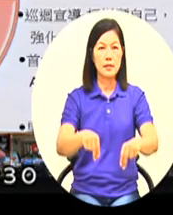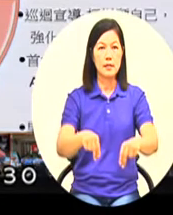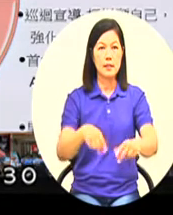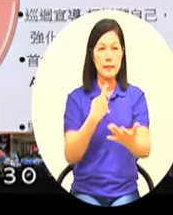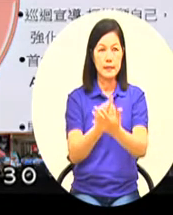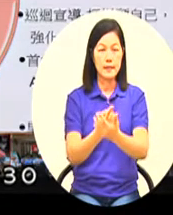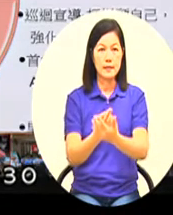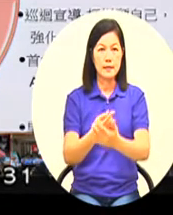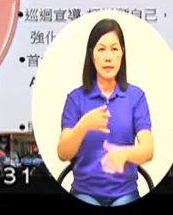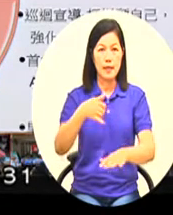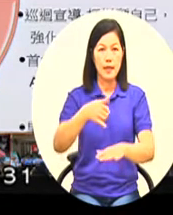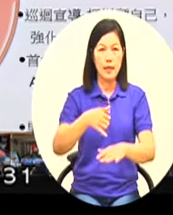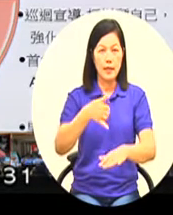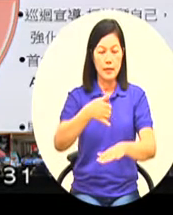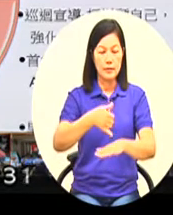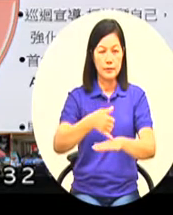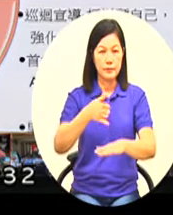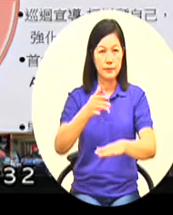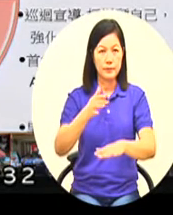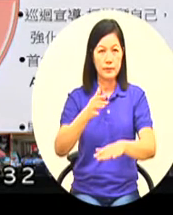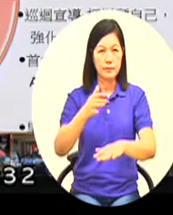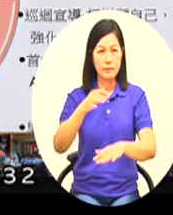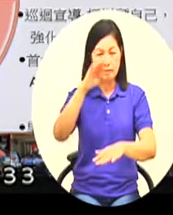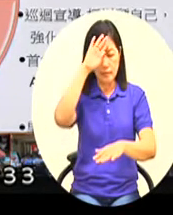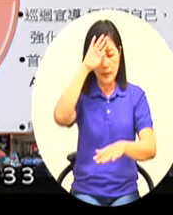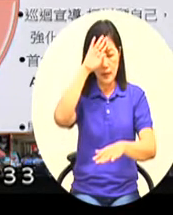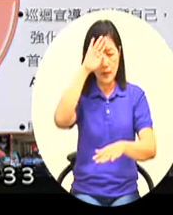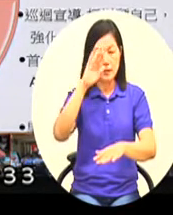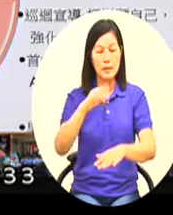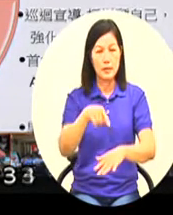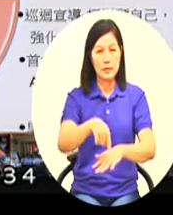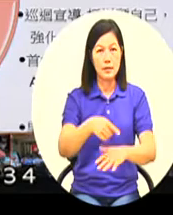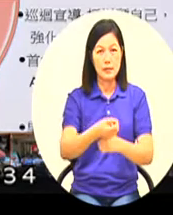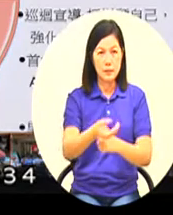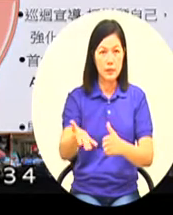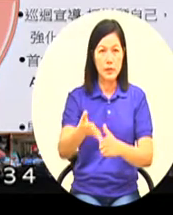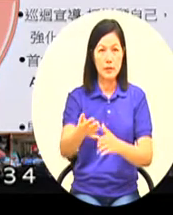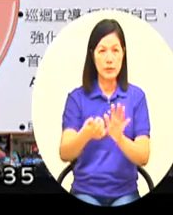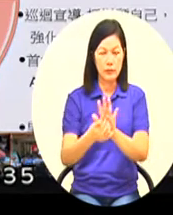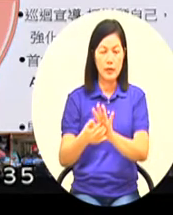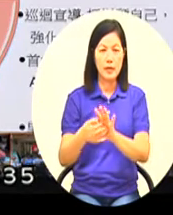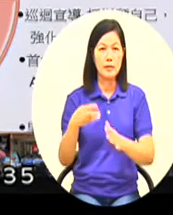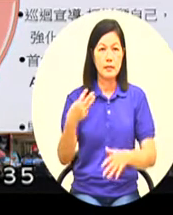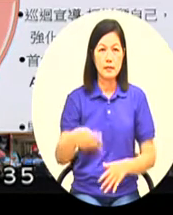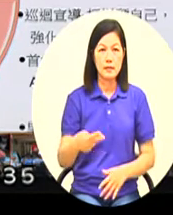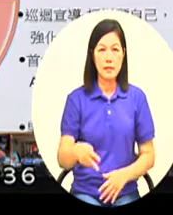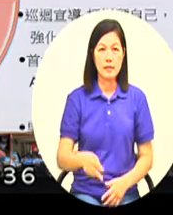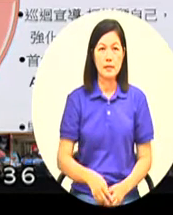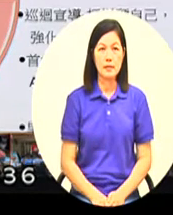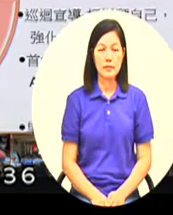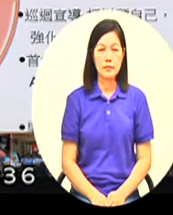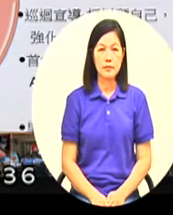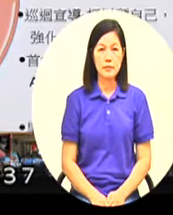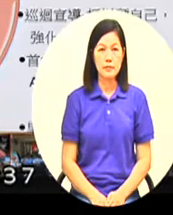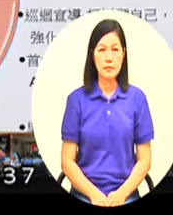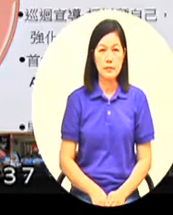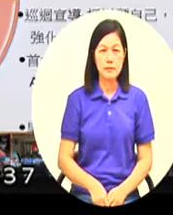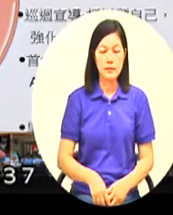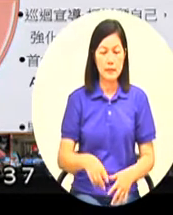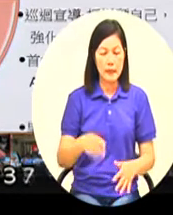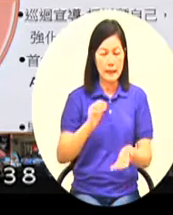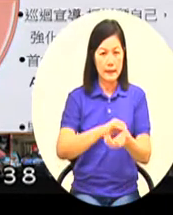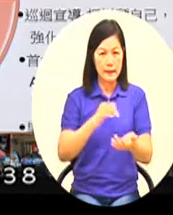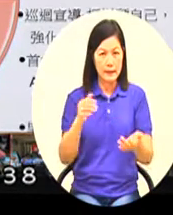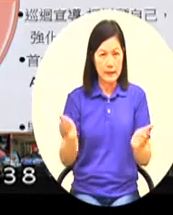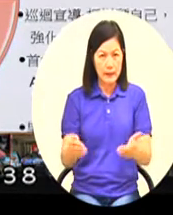合式医疗照护计划，那并且达到我们的一个建制我们分级医疗的一个追踪的